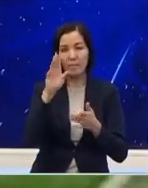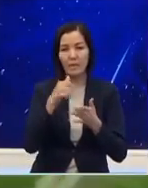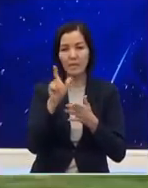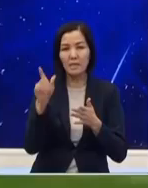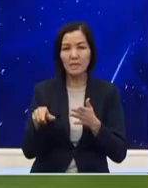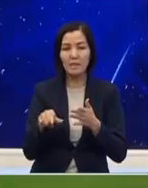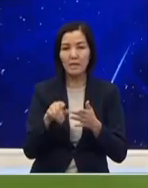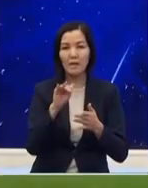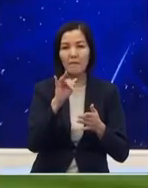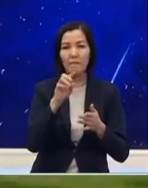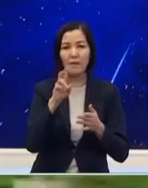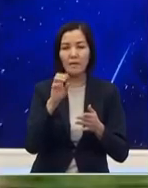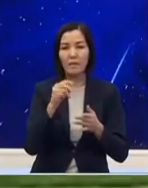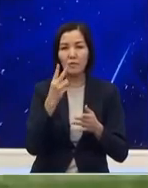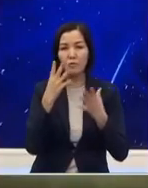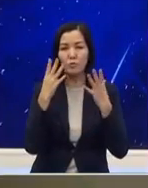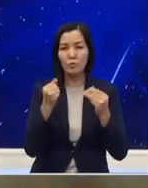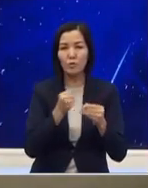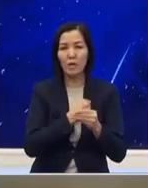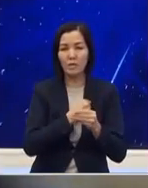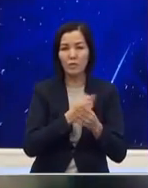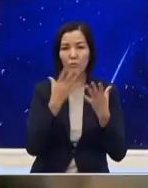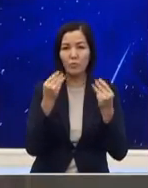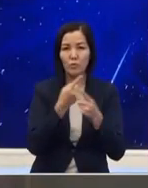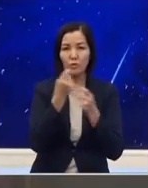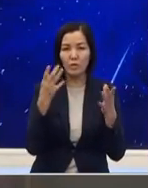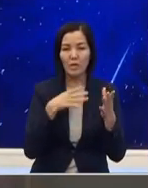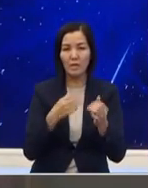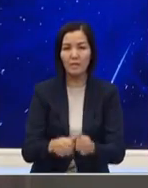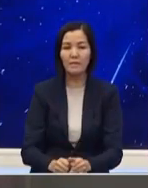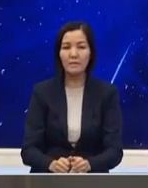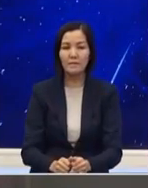Альберто Фернандес 3 күндік аза тұту жариялады.